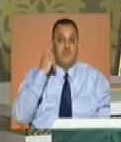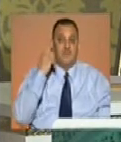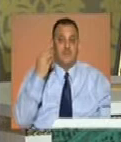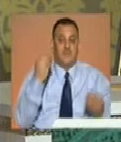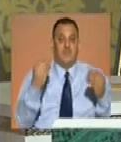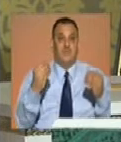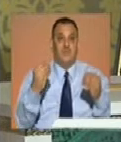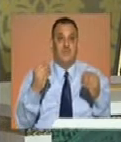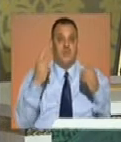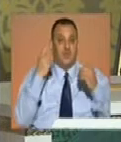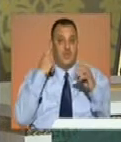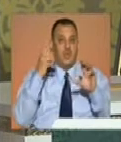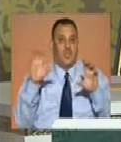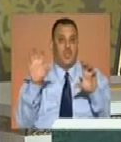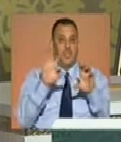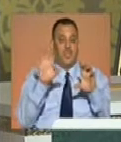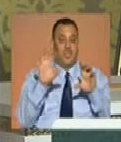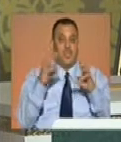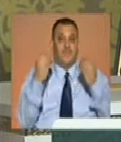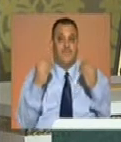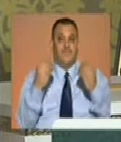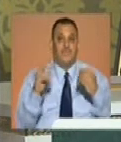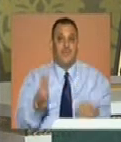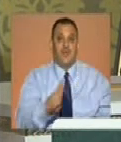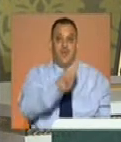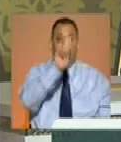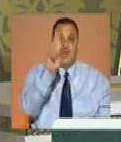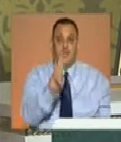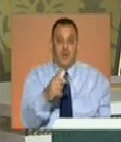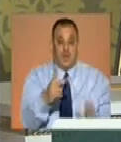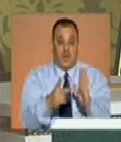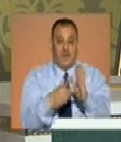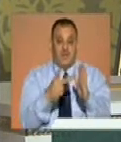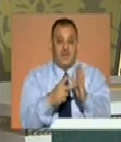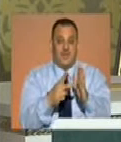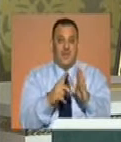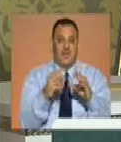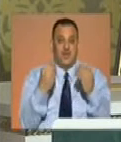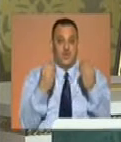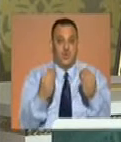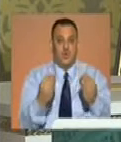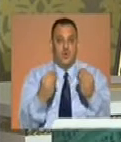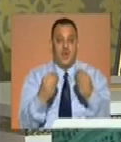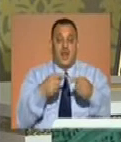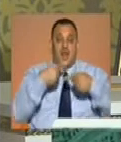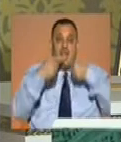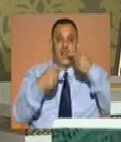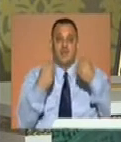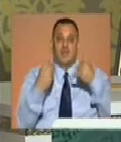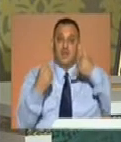صوت يا اختي نواره. اختي نواره ما اسمع، انا ما فهمت السؤال ابدا، خفف شوي شوي بارك الله فيك. شوي